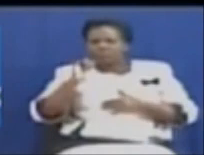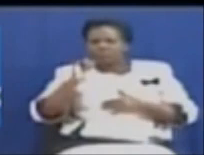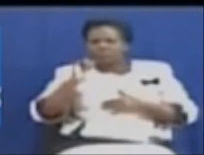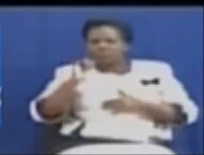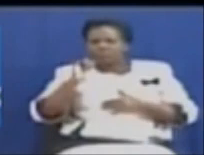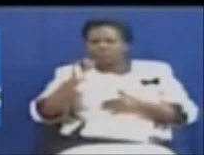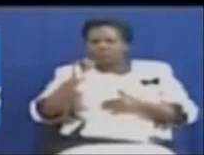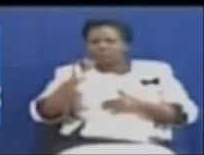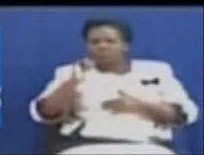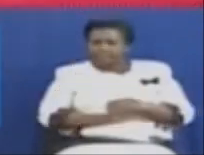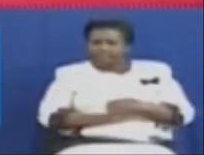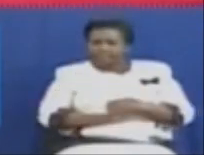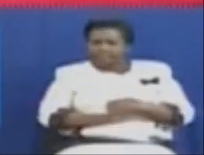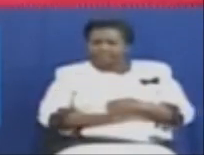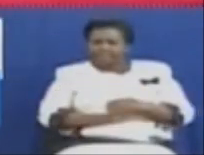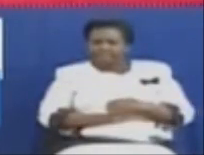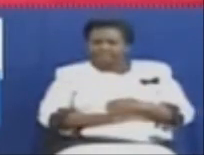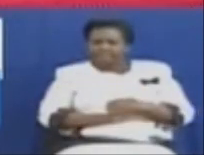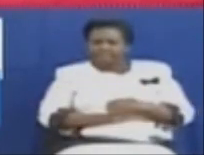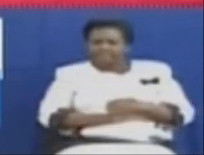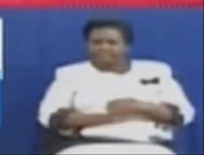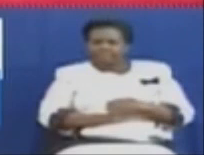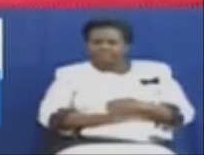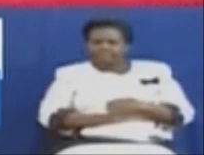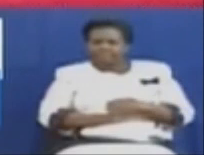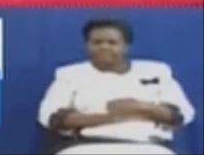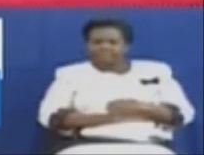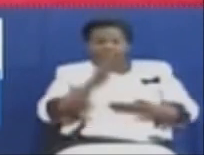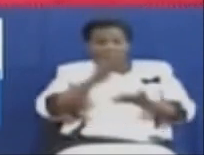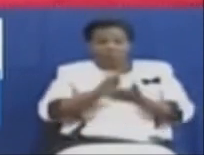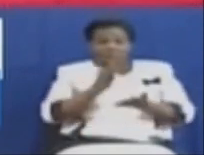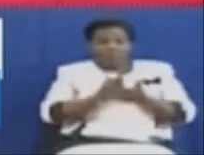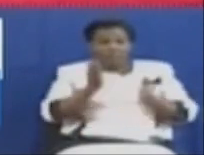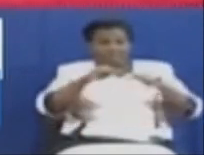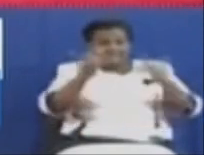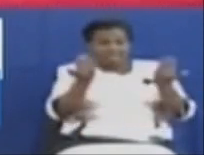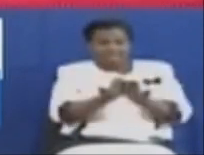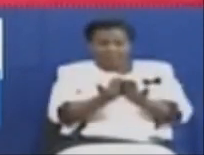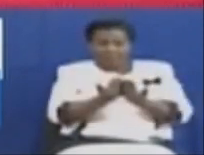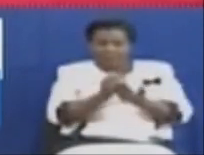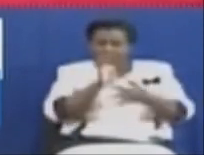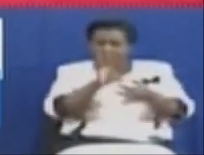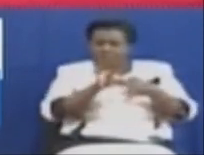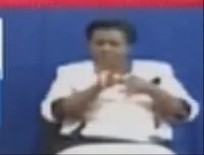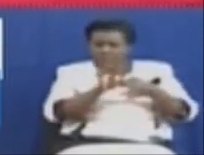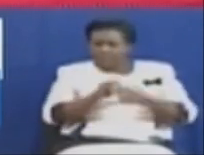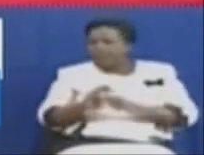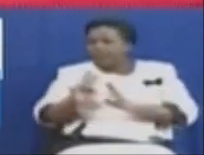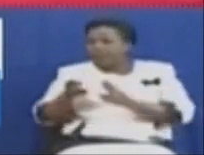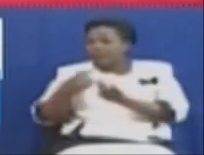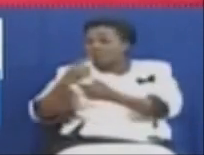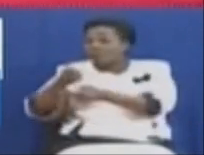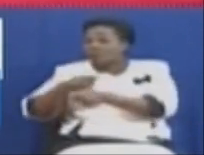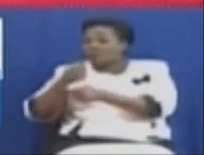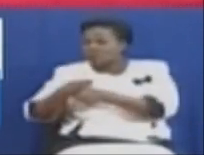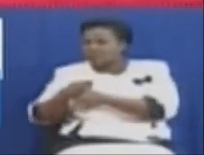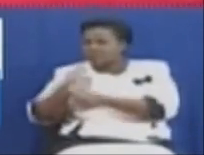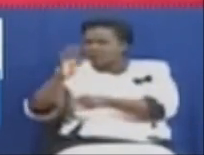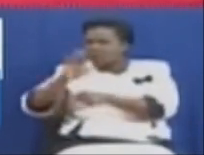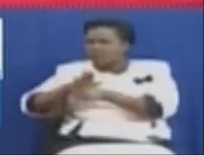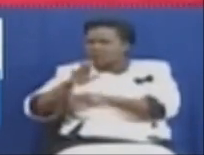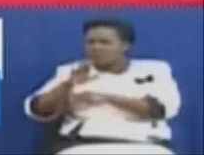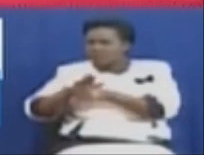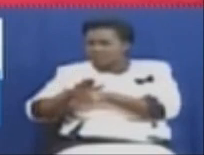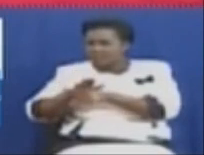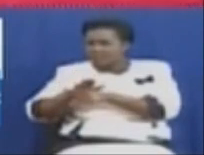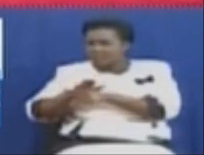AMCOS wilayani Mbinga ni kukosa mitaji kwa ajili ya uendeshaji wa shughuli zake, jambo ambalo linasababisha